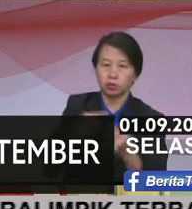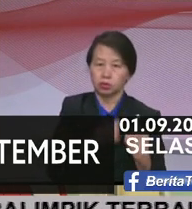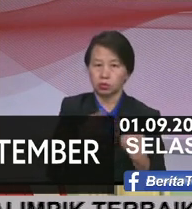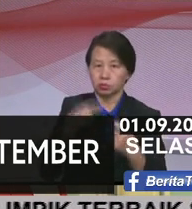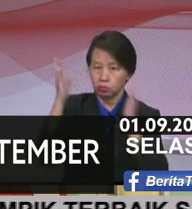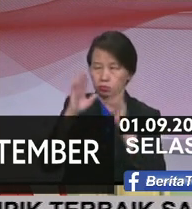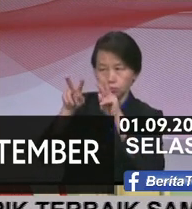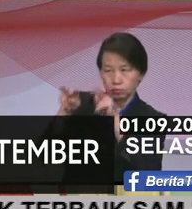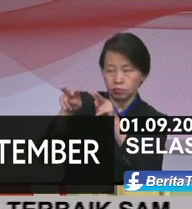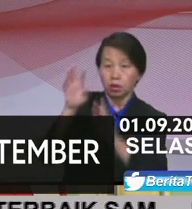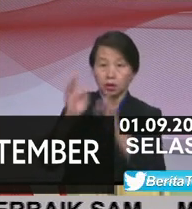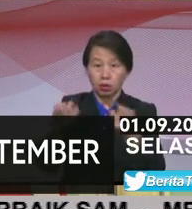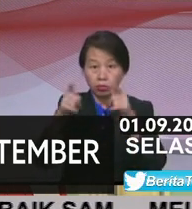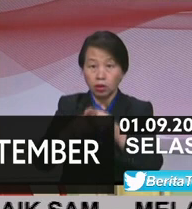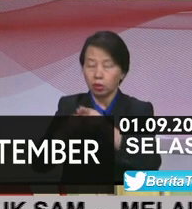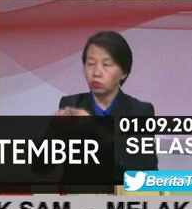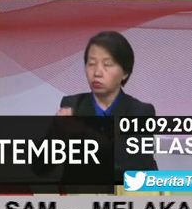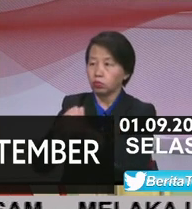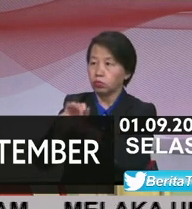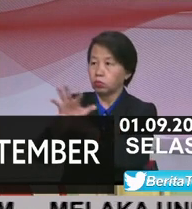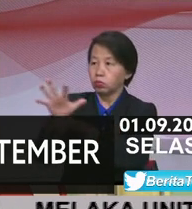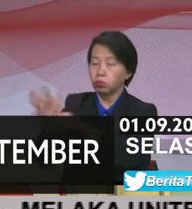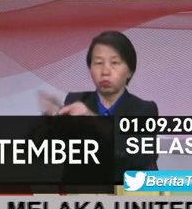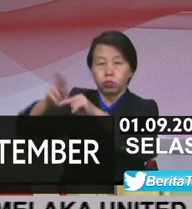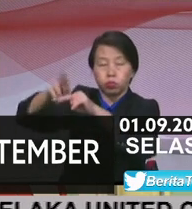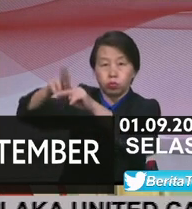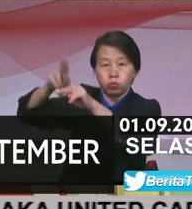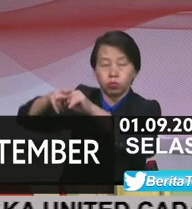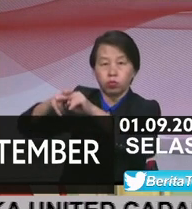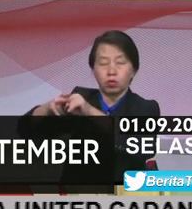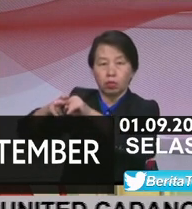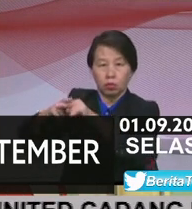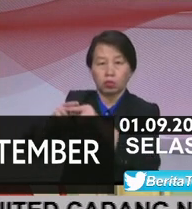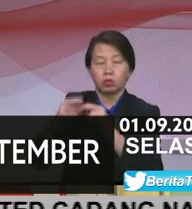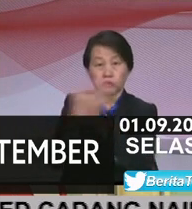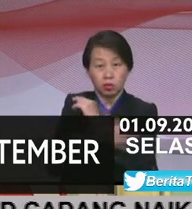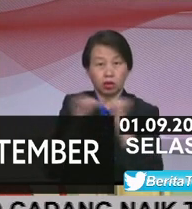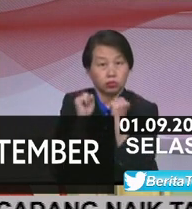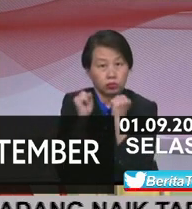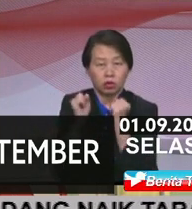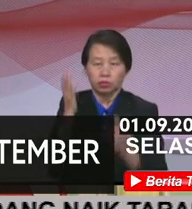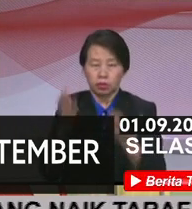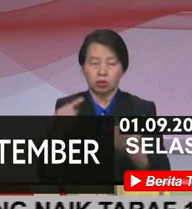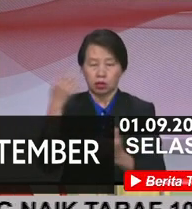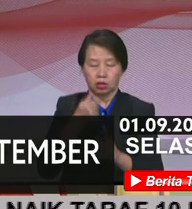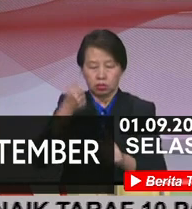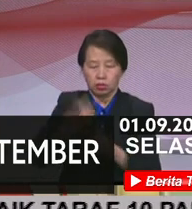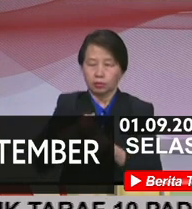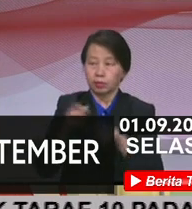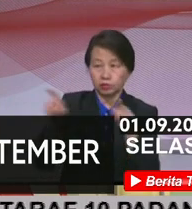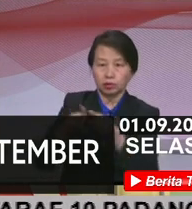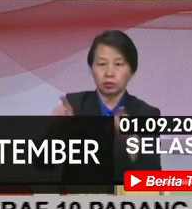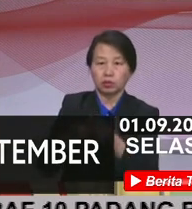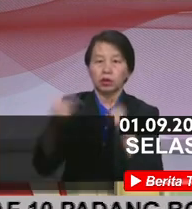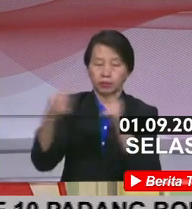kita sedang perhatikan dan jika berlaku kenaikan yang mendadak, maka mungkin kita akan mengeluarkan perintah yang sama.